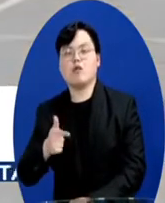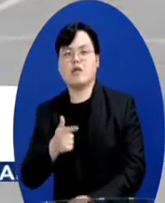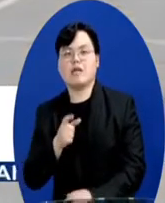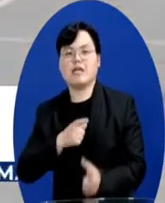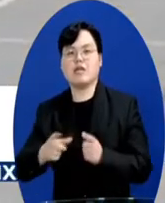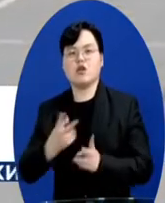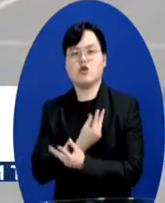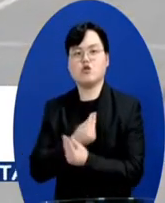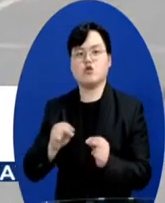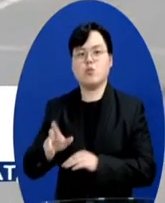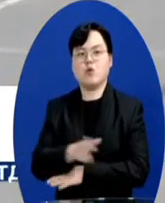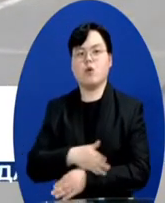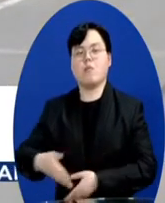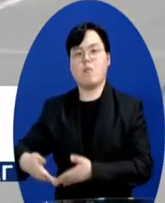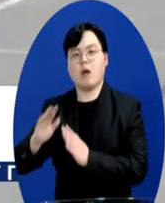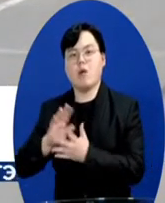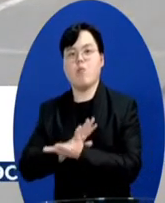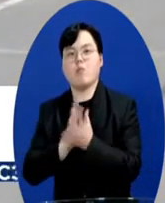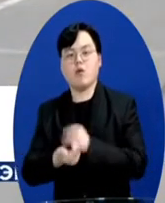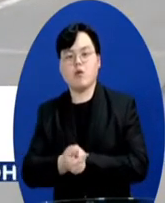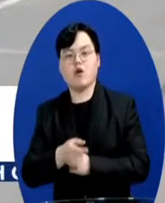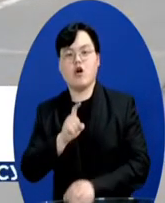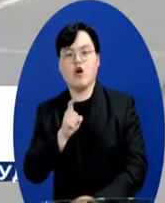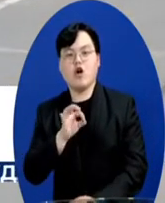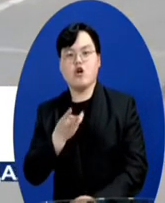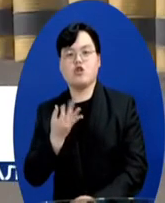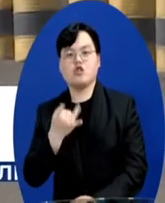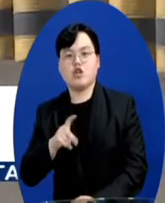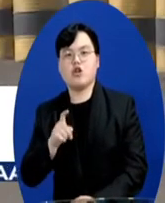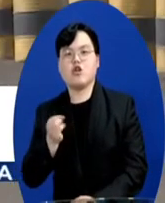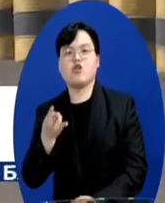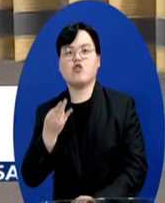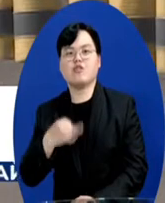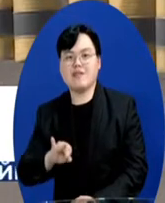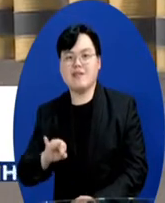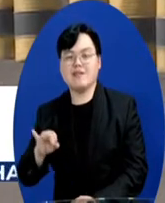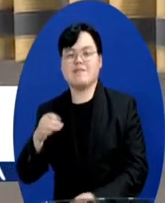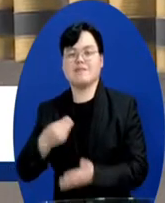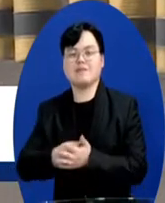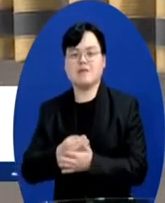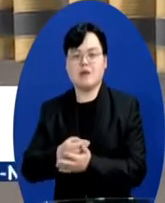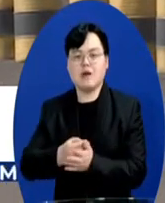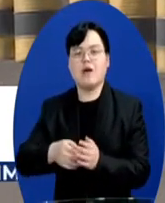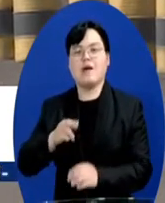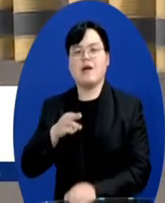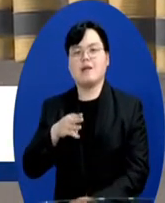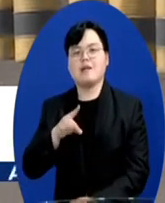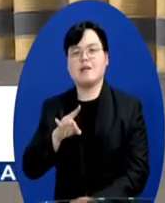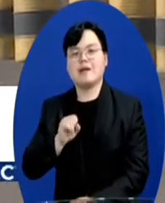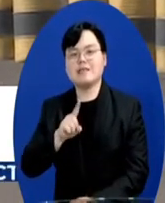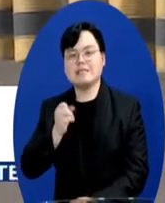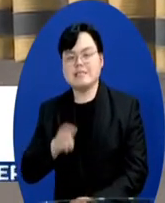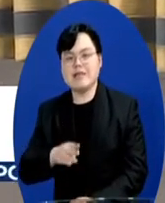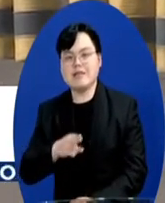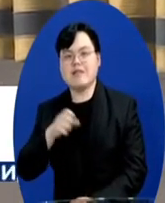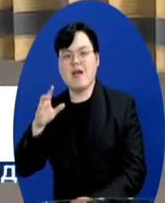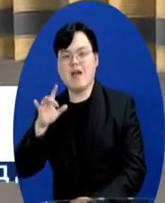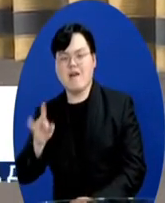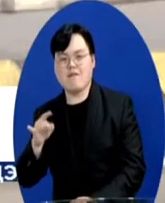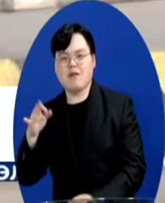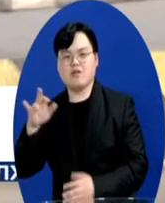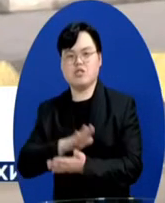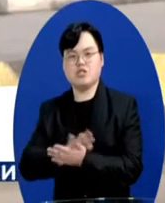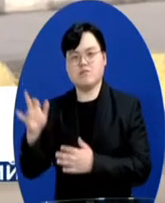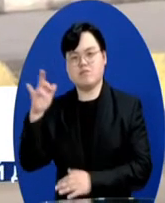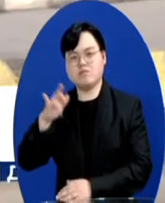чөлөөт бүсийг анх санаачилсан. Харин хөшөө өндийн эдийн засгийн чөлөөт бүсийг байгуулахдаа транзит тээвэр, олон улсын нисконгосны буудлыг дайруулан хамгийн хөл